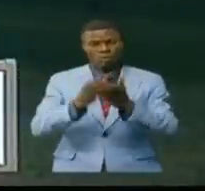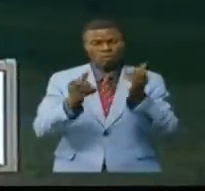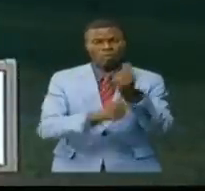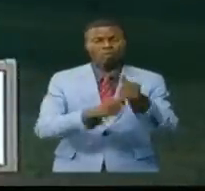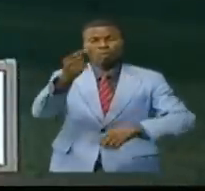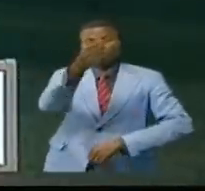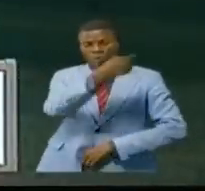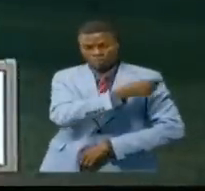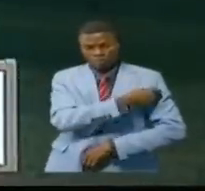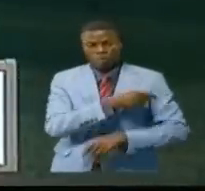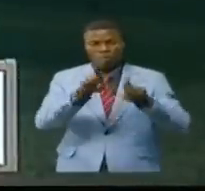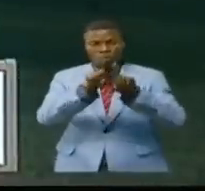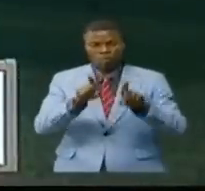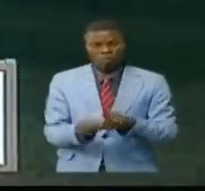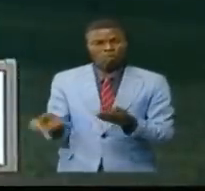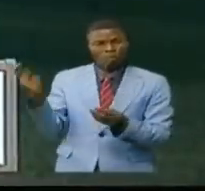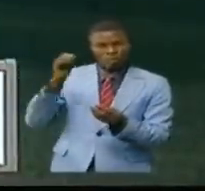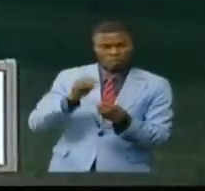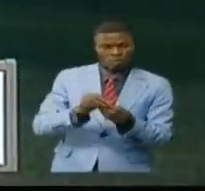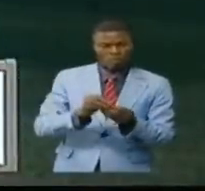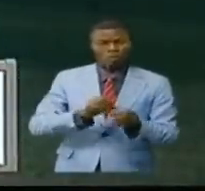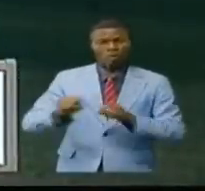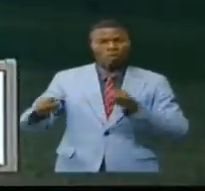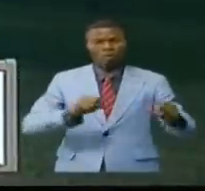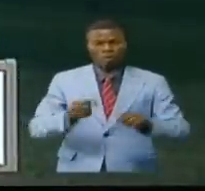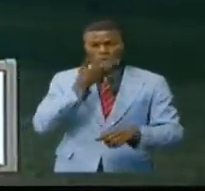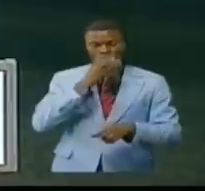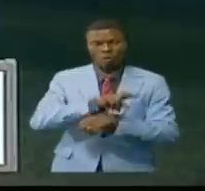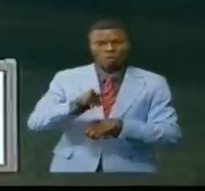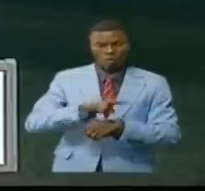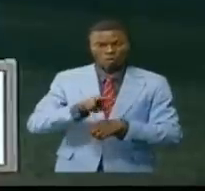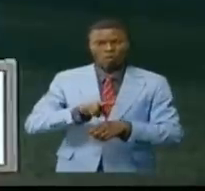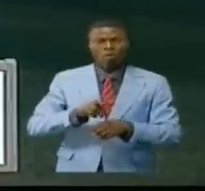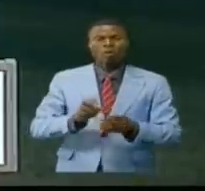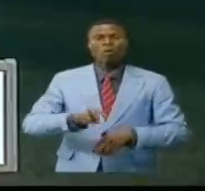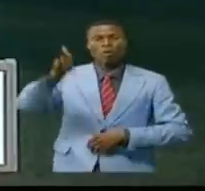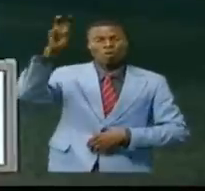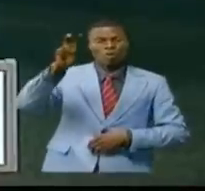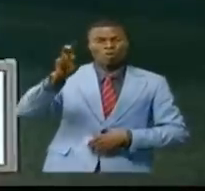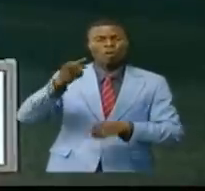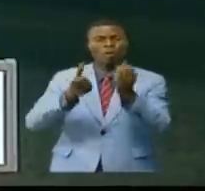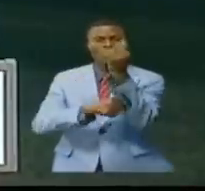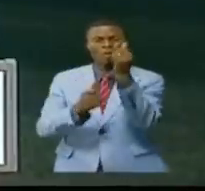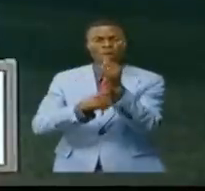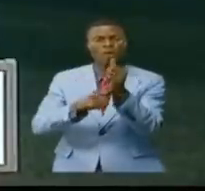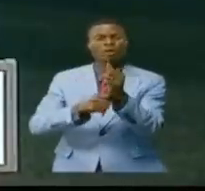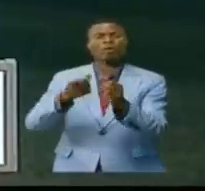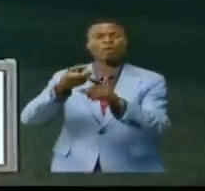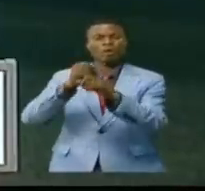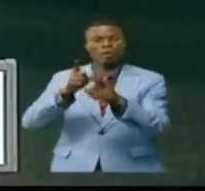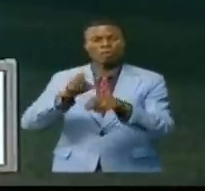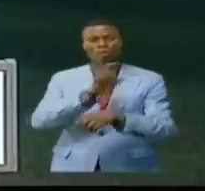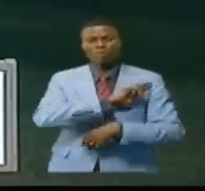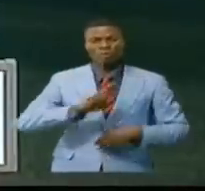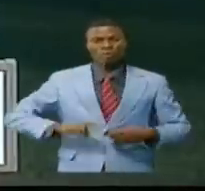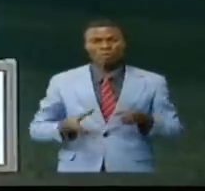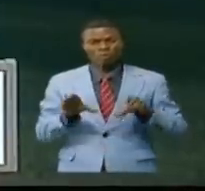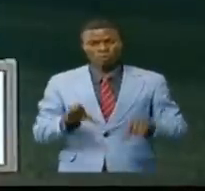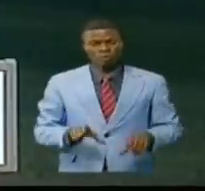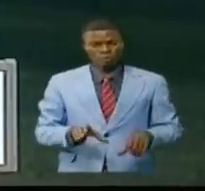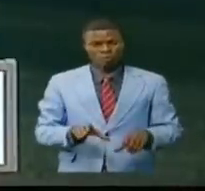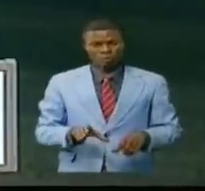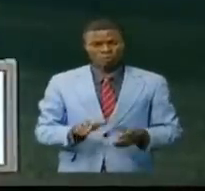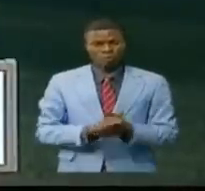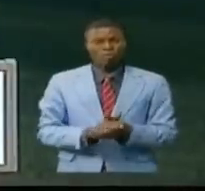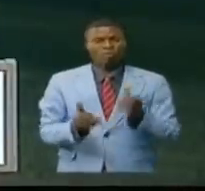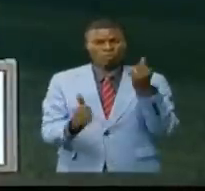vaccinées, mais également celle de tests Covid-19 au départ de pays en provenance de la République démocratique du Congo. Seules